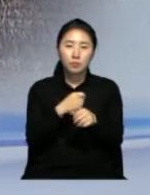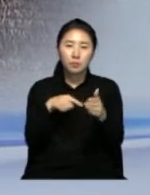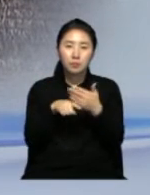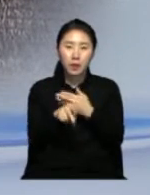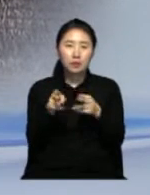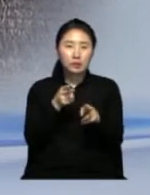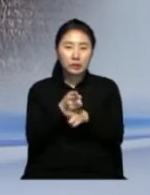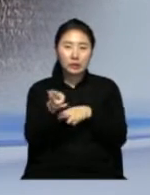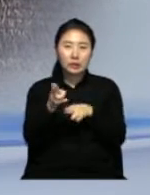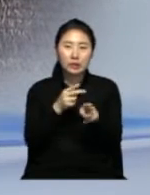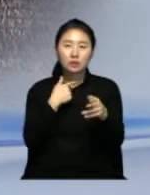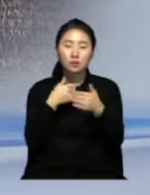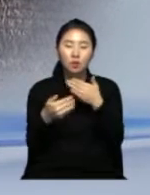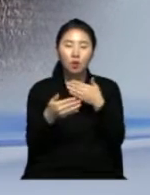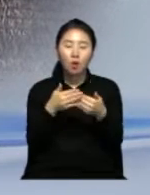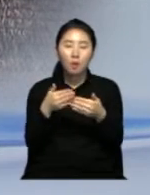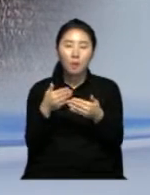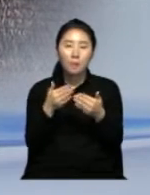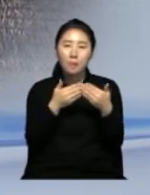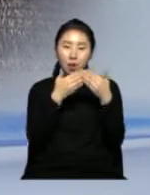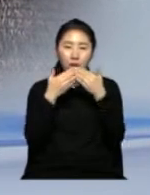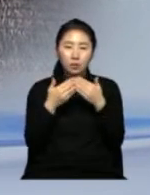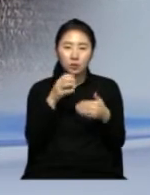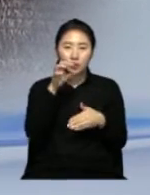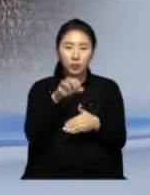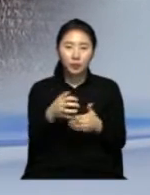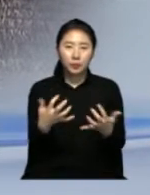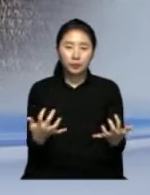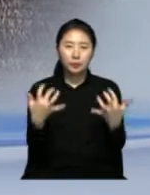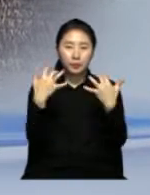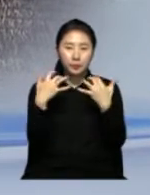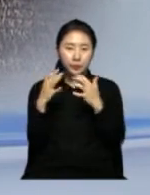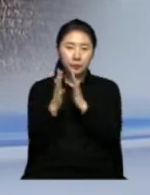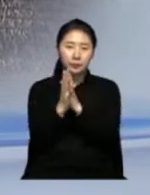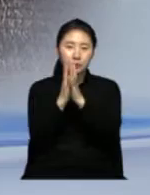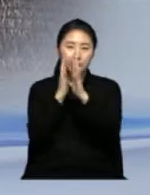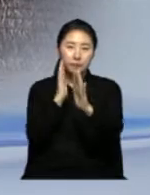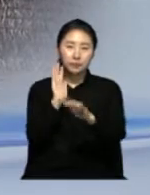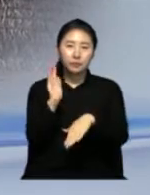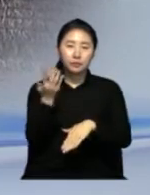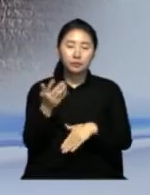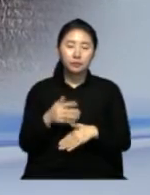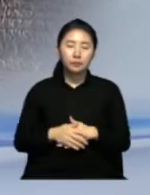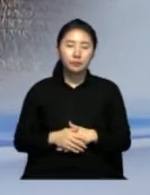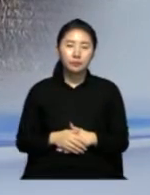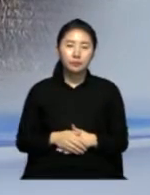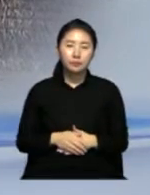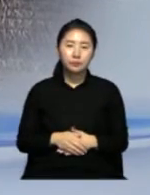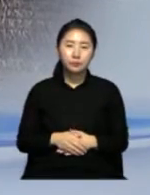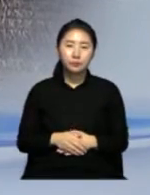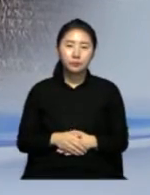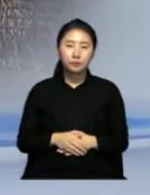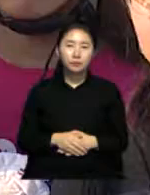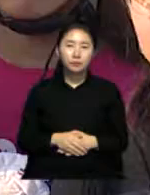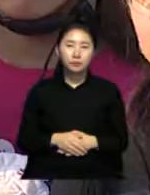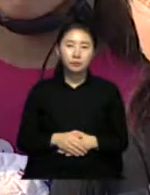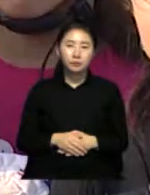야외 스케이트장과 체험학습 프로그램장에는 참여자들의 발길이 이어지고 있습니다. 먼저 박선화 기자의